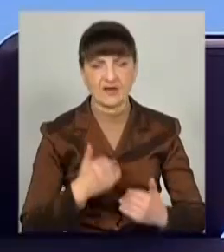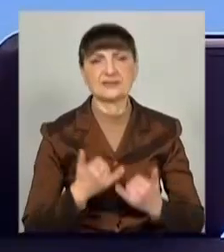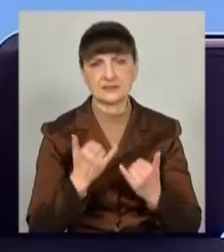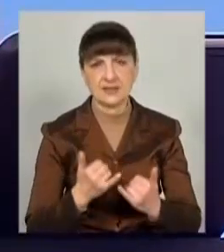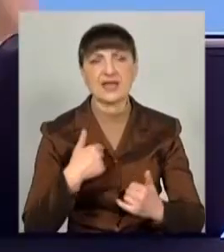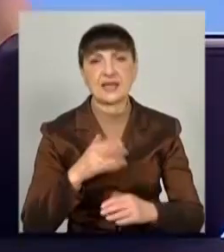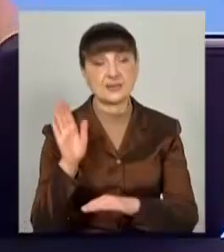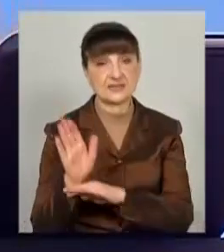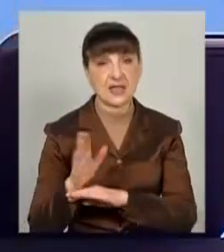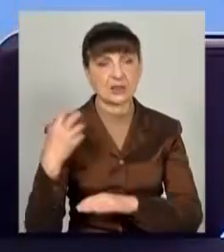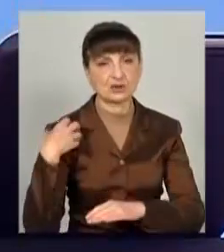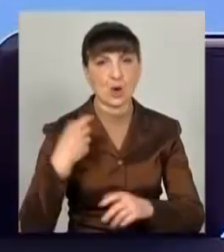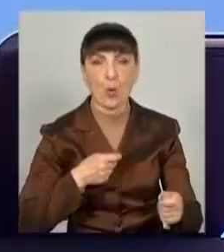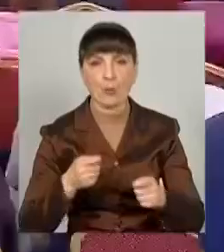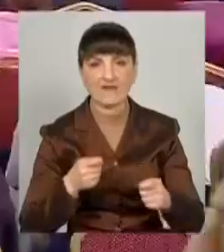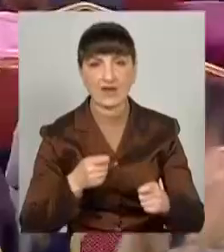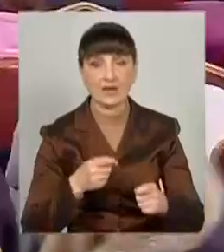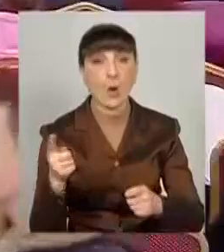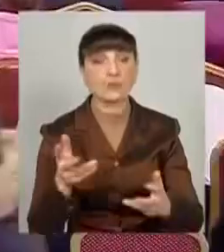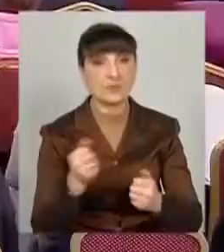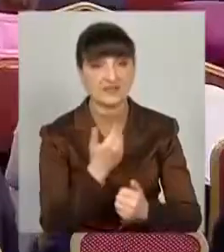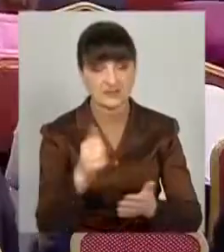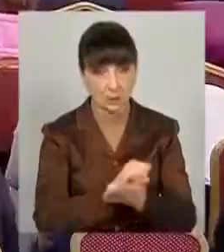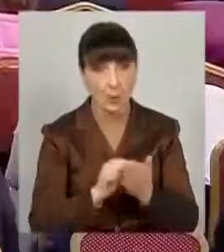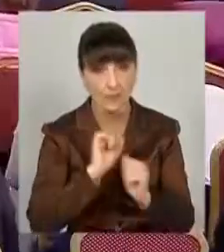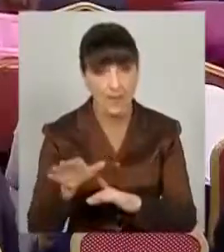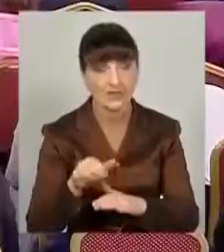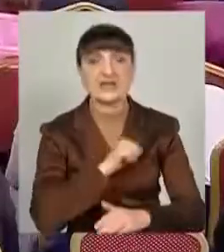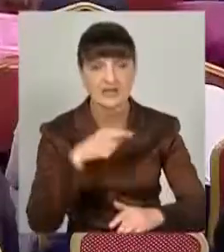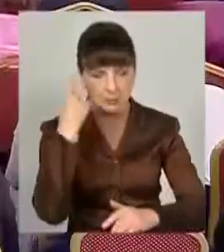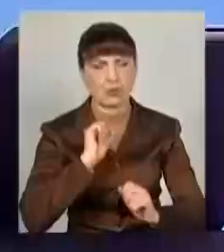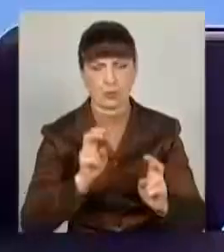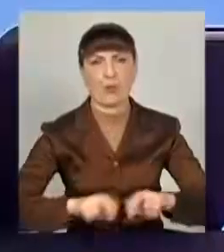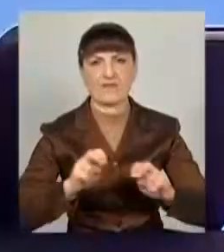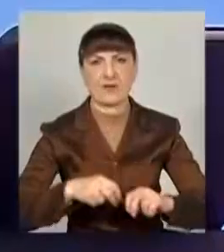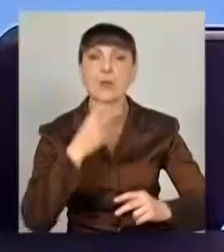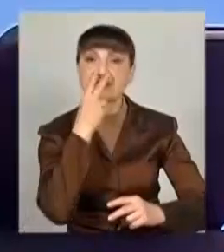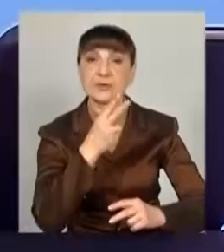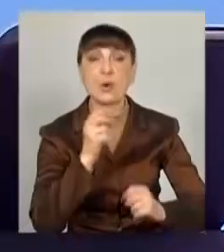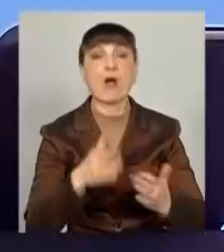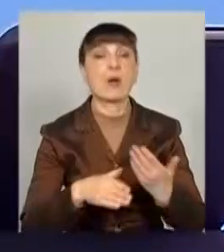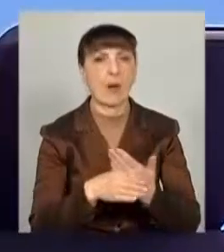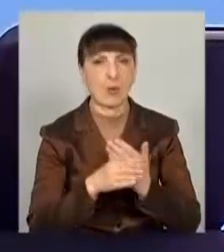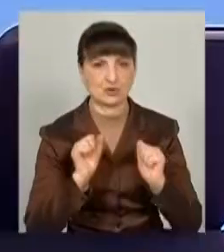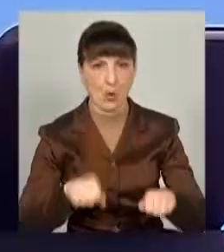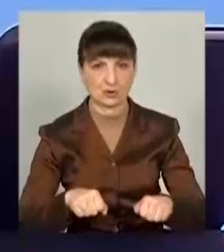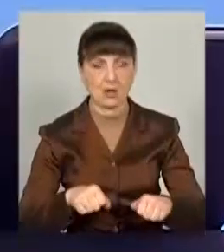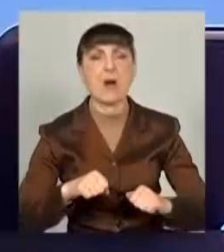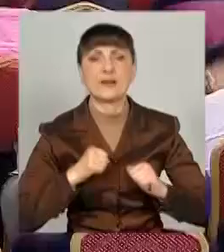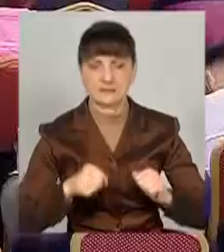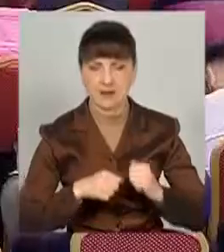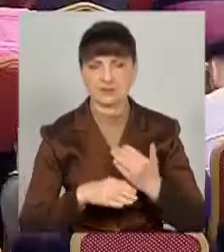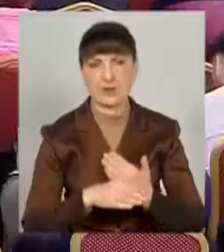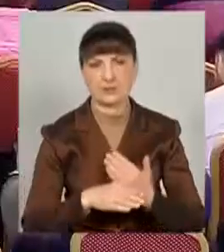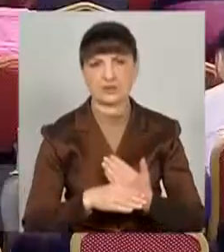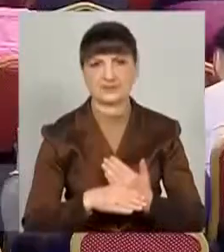задание начальник управления как только он примет Ваши документы сам лично проверю их посмотрю как можно решить этот вопрос постараюсь вам помочь